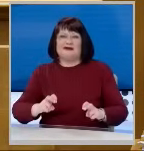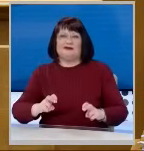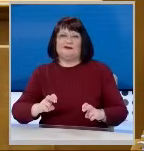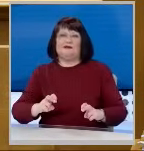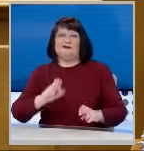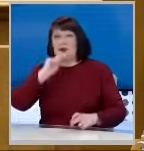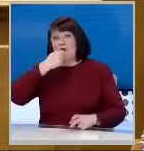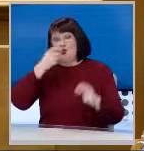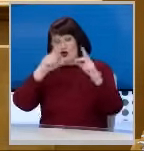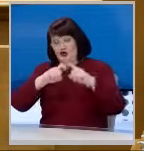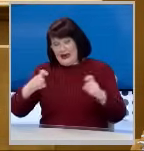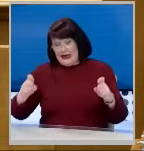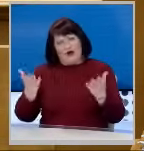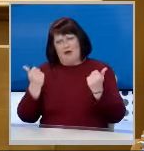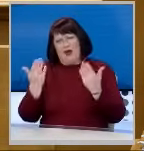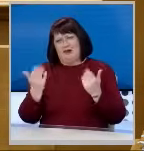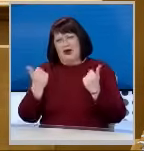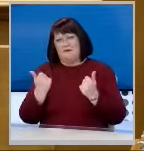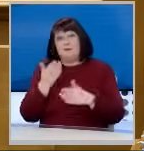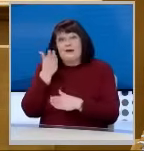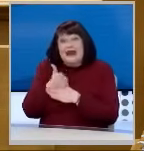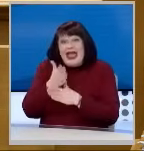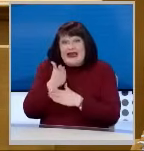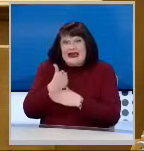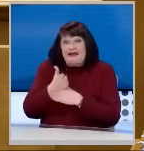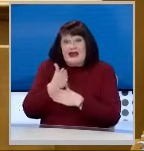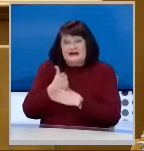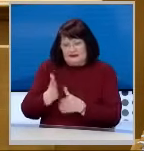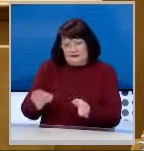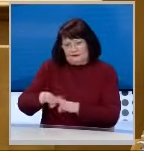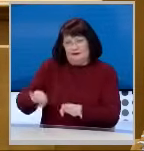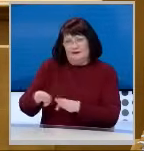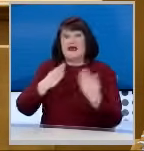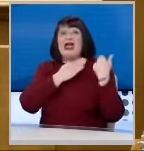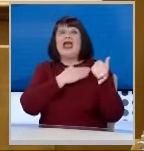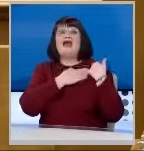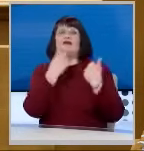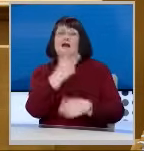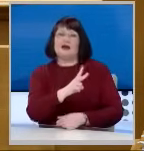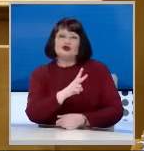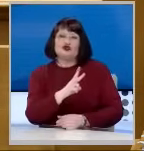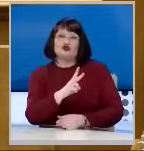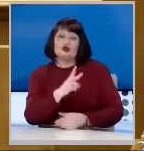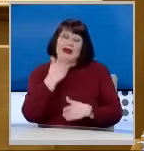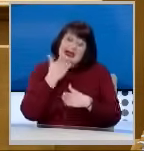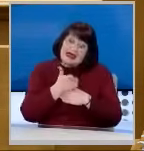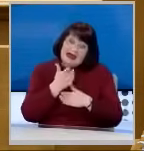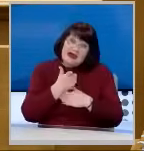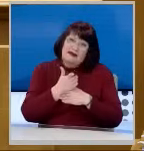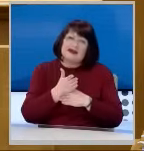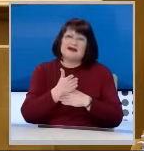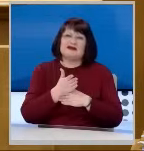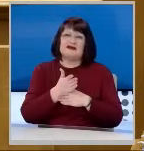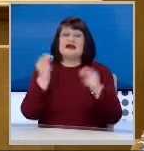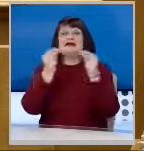απόρρητο υλικό κρύβαμε τις ευθύνες σας και κρύβαμε